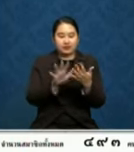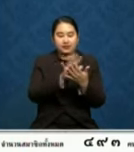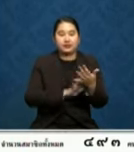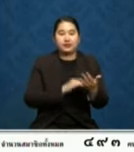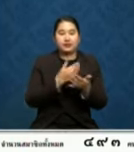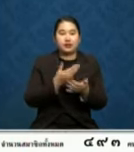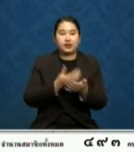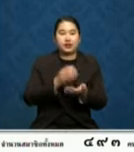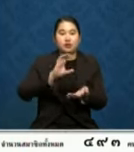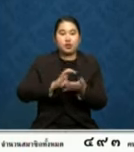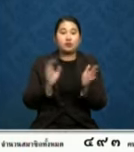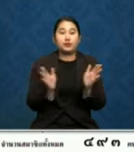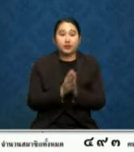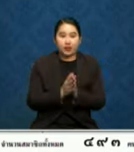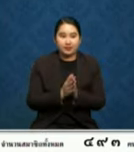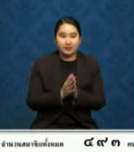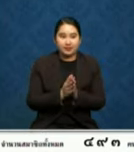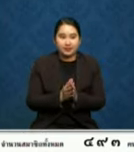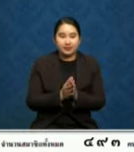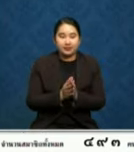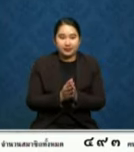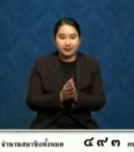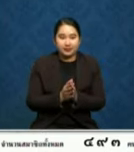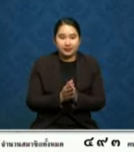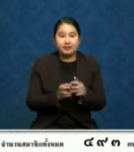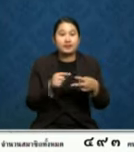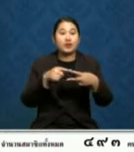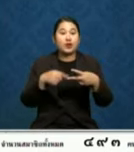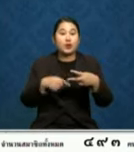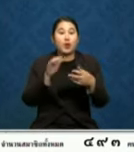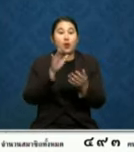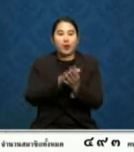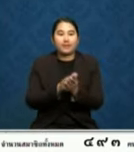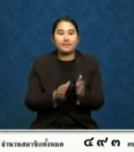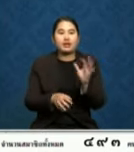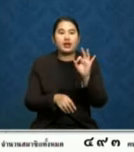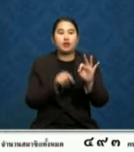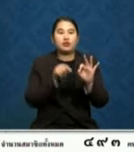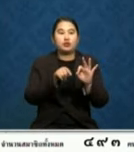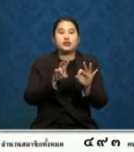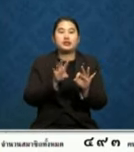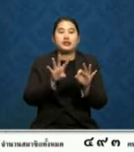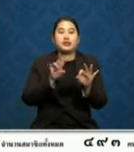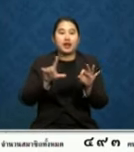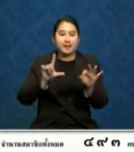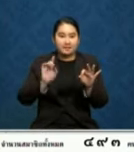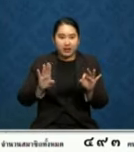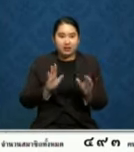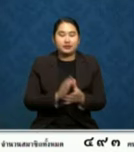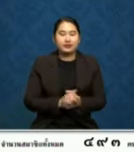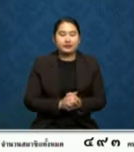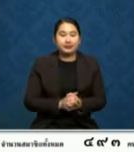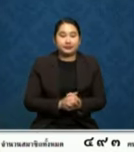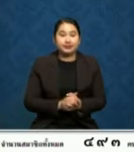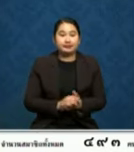ประมาณรวมไว้นะคะทั้ง 2รายการเนี่ยก็มูลค่า 9.74ล้านบาทนอกจากนี้นะคะทางอบกเนี่ย